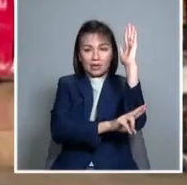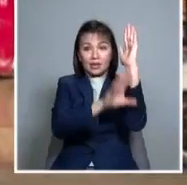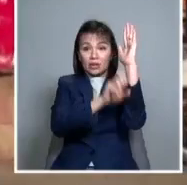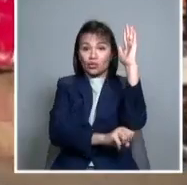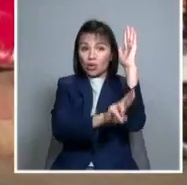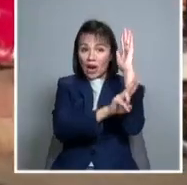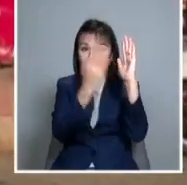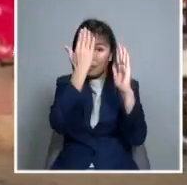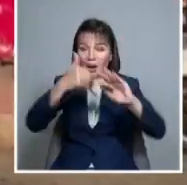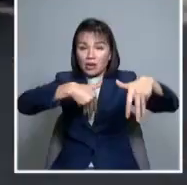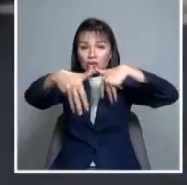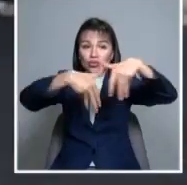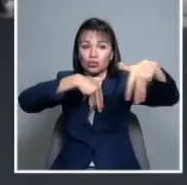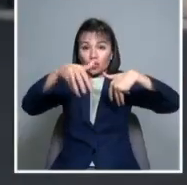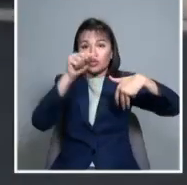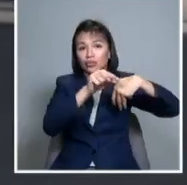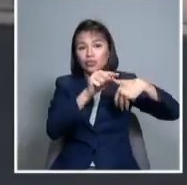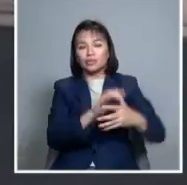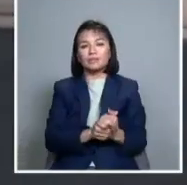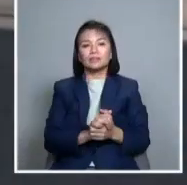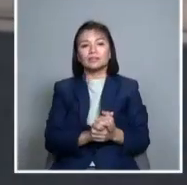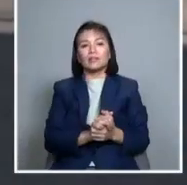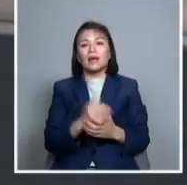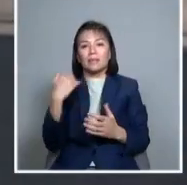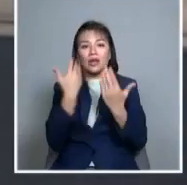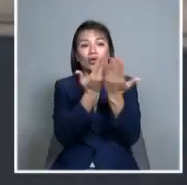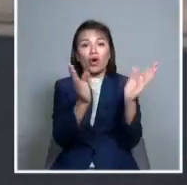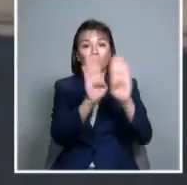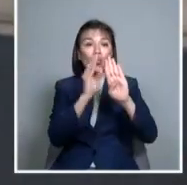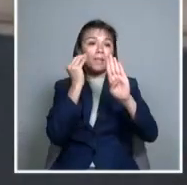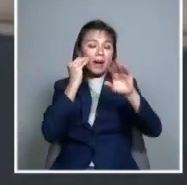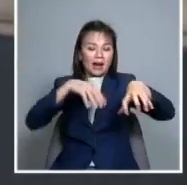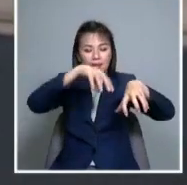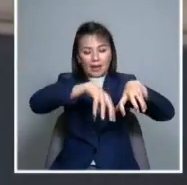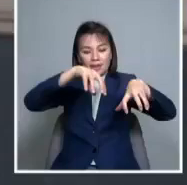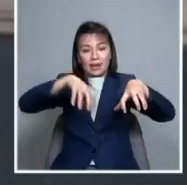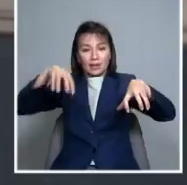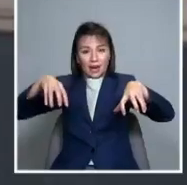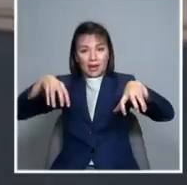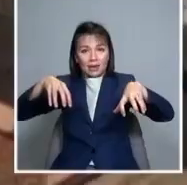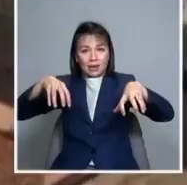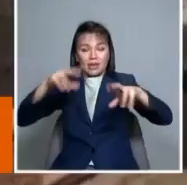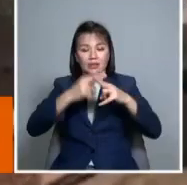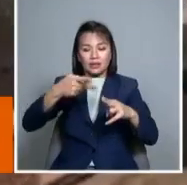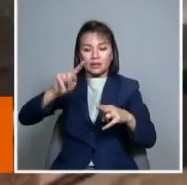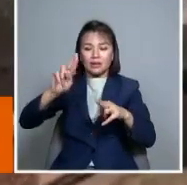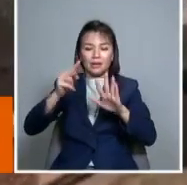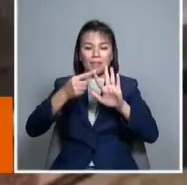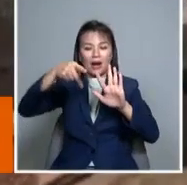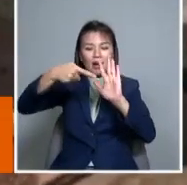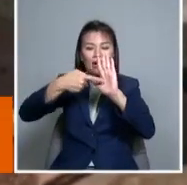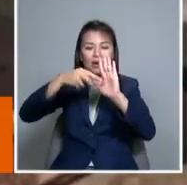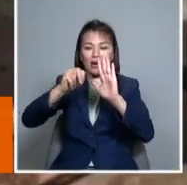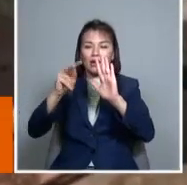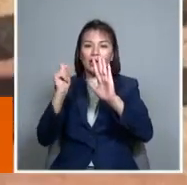ที่บริเวณชุมชนการเคหะสุราษฎร์ธานีครอบครัวมีเพื่อนบ้านใกล้เคียงของนายประพันธ์สมบัติพิบูลย์ต่อ